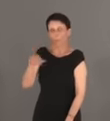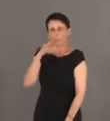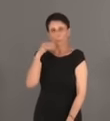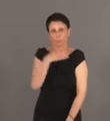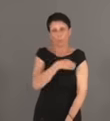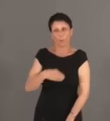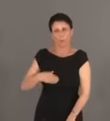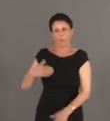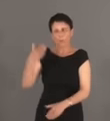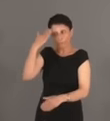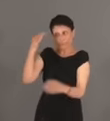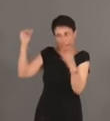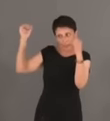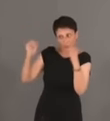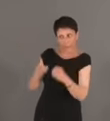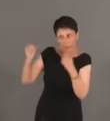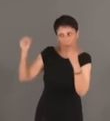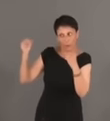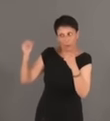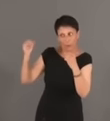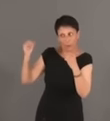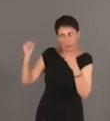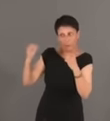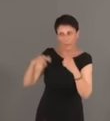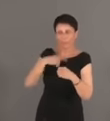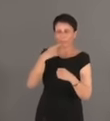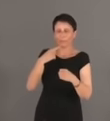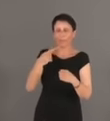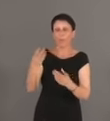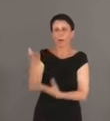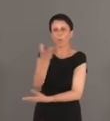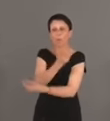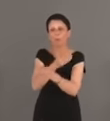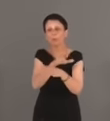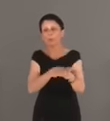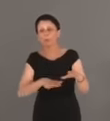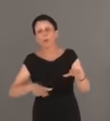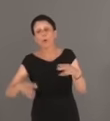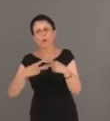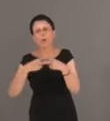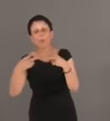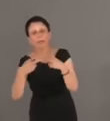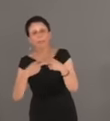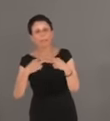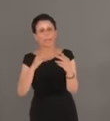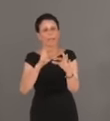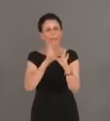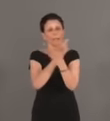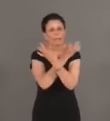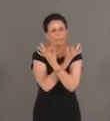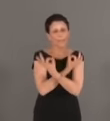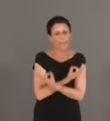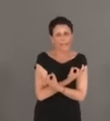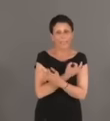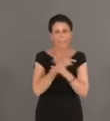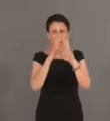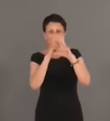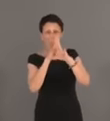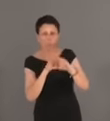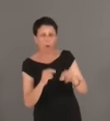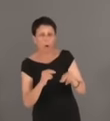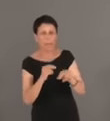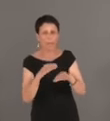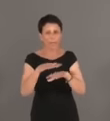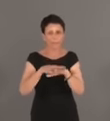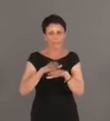dépend de vous. La tranquillité, la sérénité, la salubrité de ce quartier à Saint-Gabriel ne dépend,